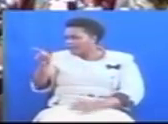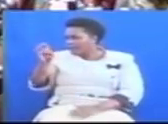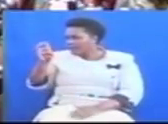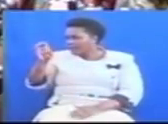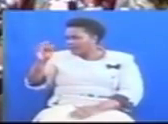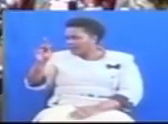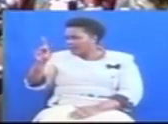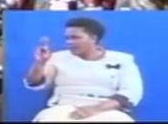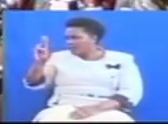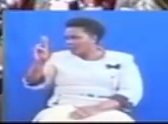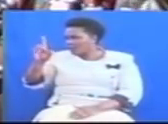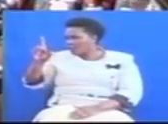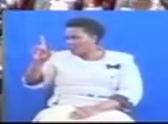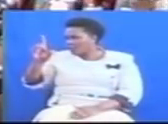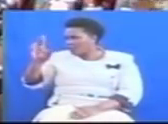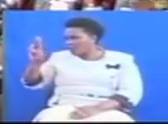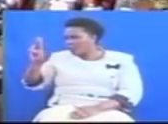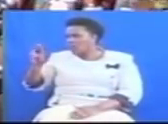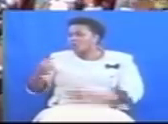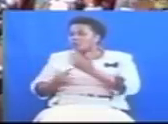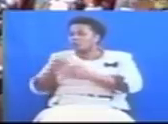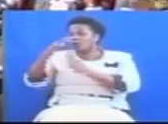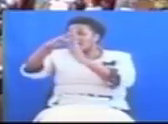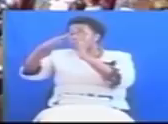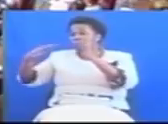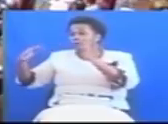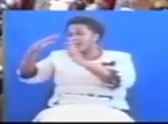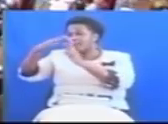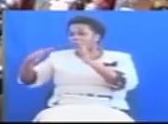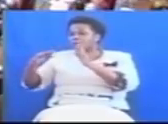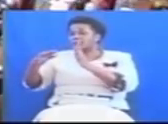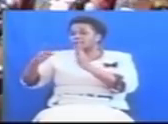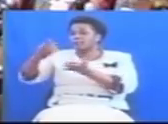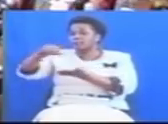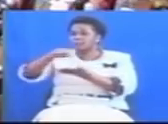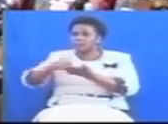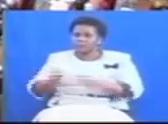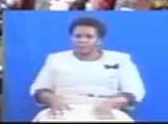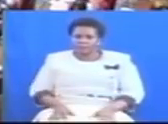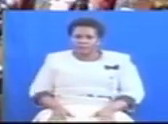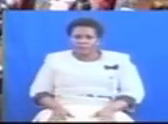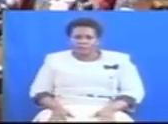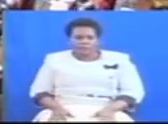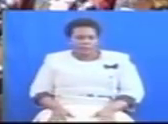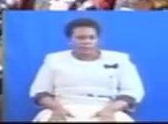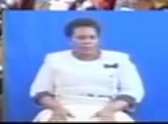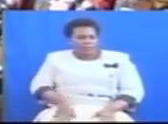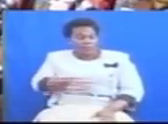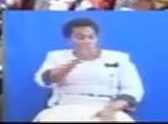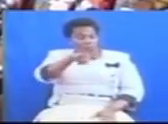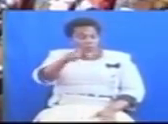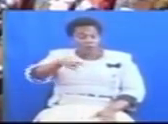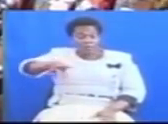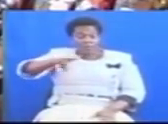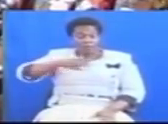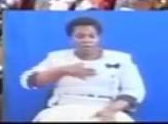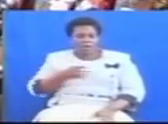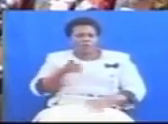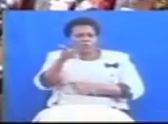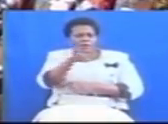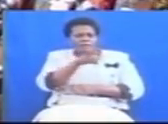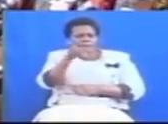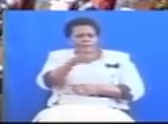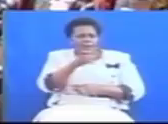mjini, sasa ulize swali lake. Je, ni lini wananchi wanadai fidia kwa maeneo yao yakiwa na mradi wa umeme kwa